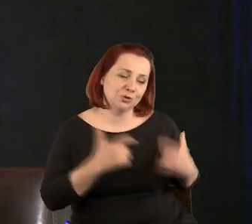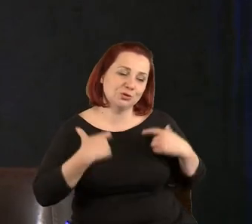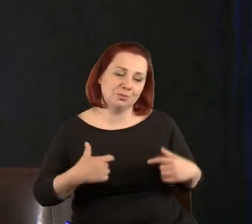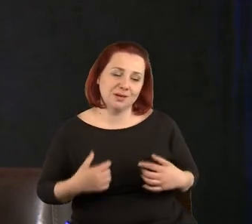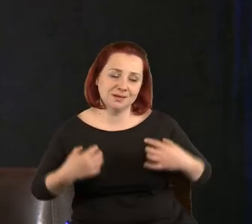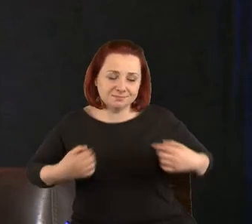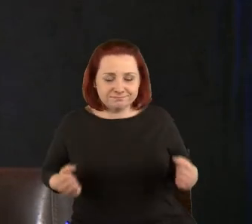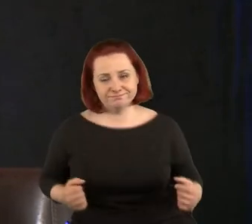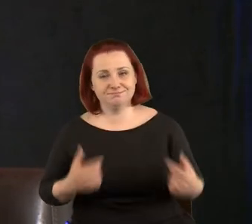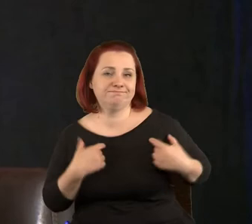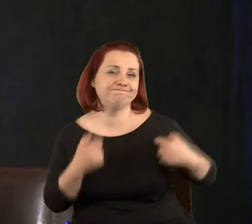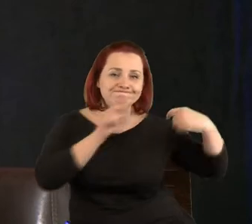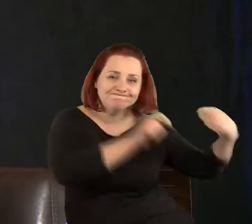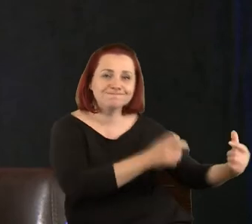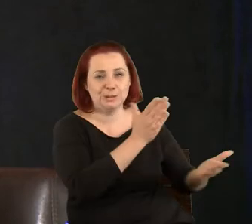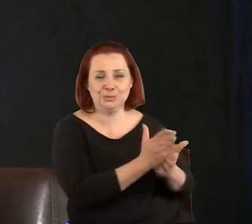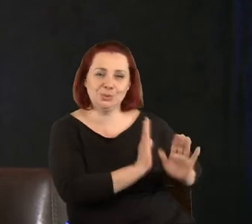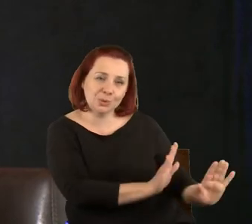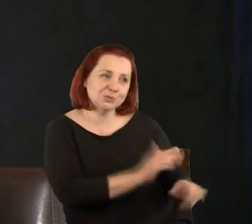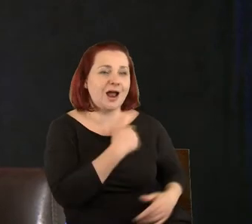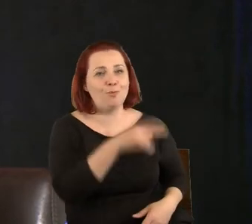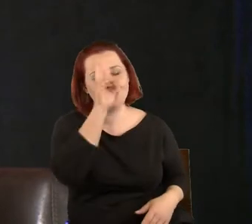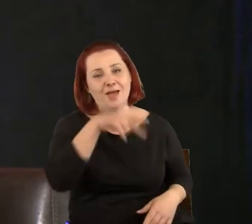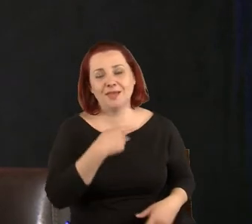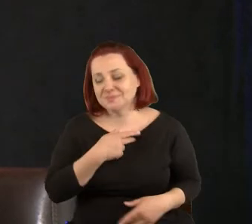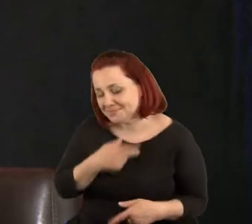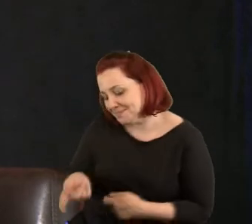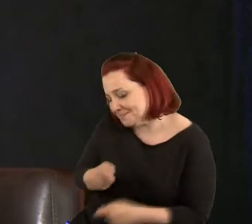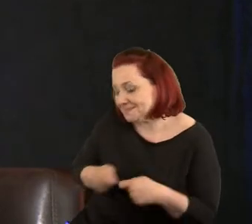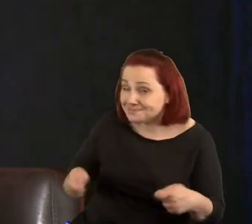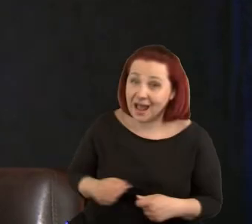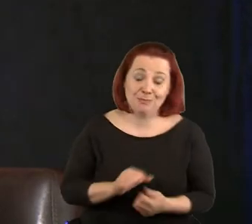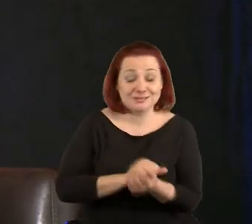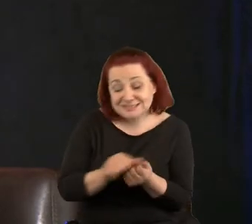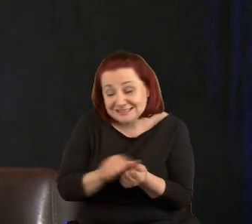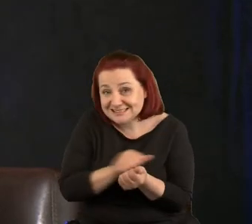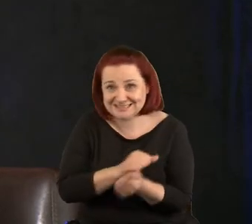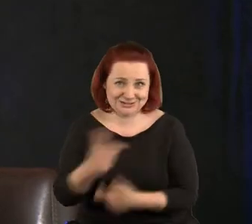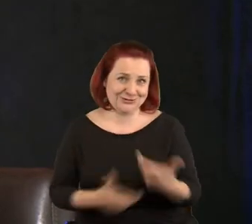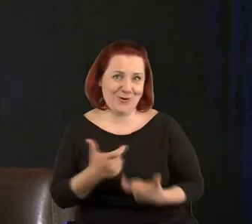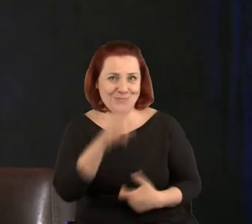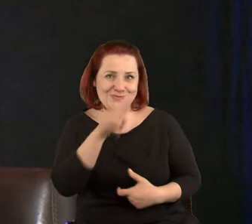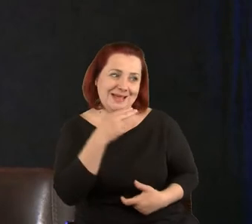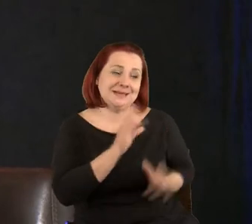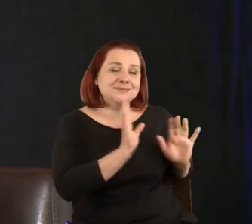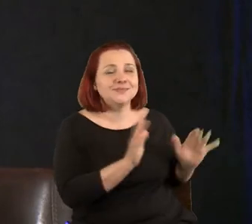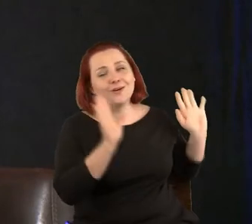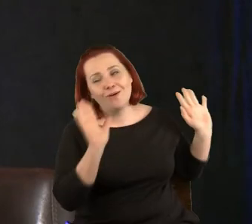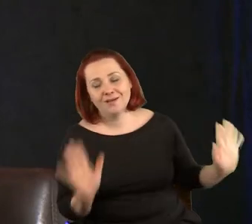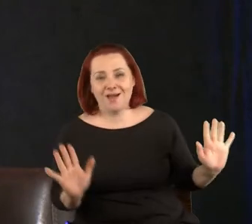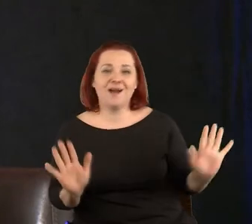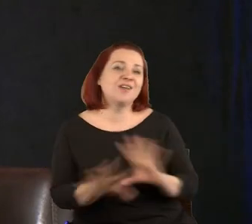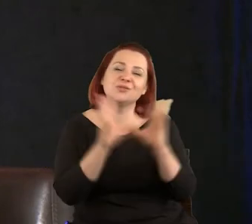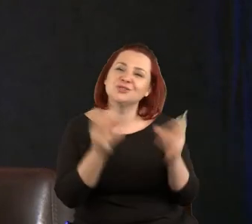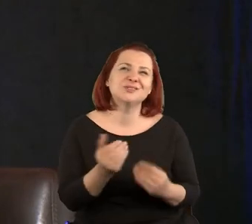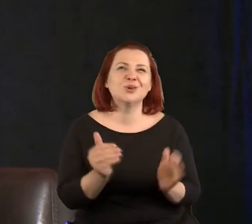on go zabierał, czy z przyjemnością on mi sznurował te buty, czy mi czyścił buty na przykład, pastował. Ale no mówię, do wszystkiego trzeba